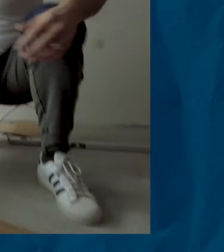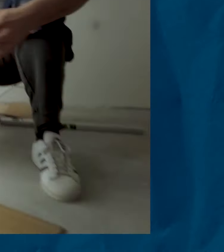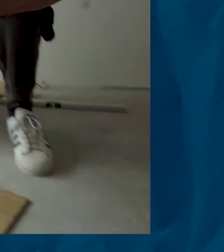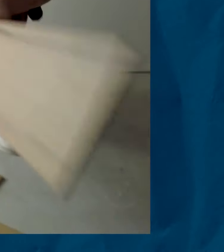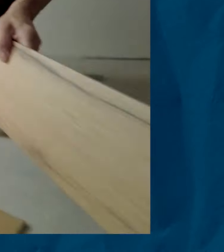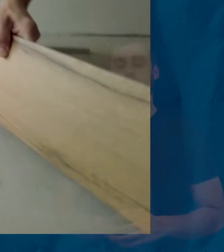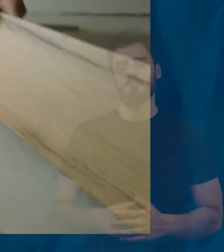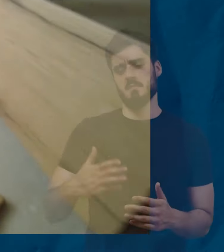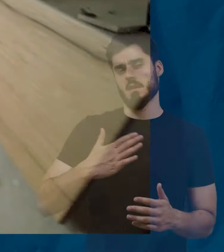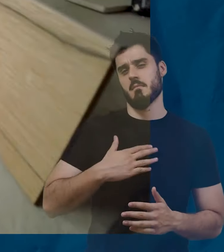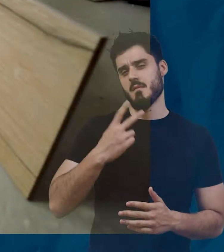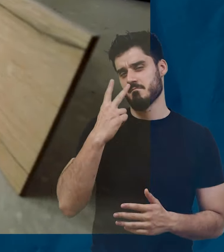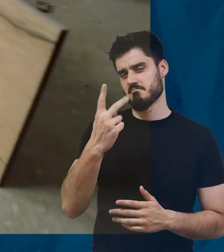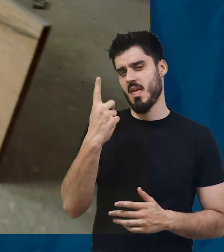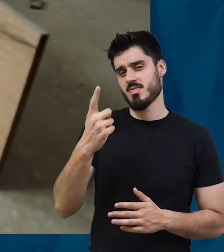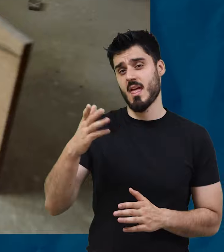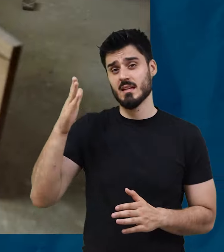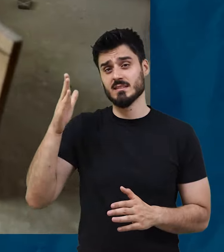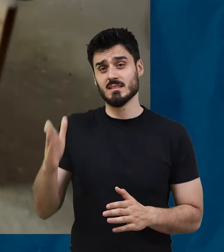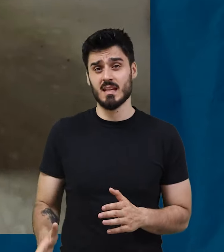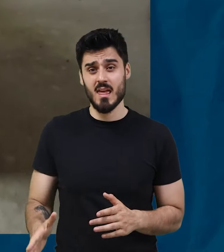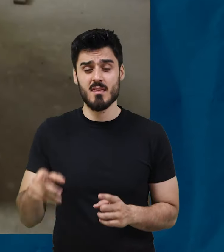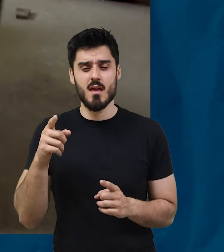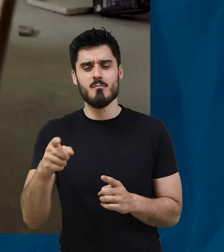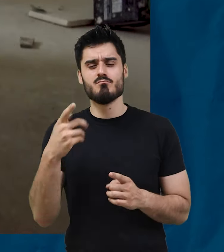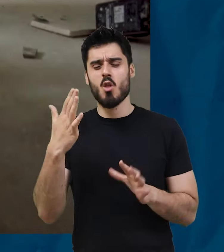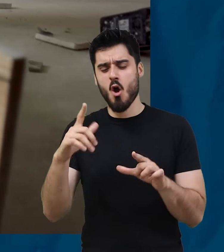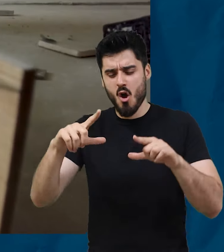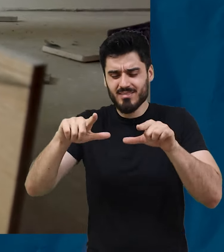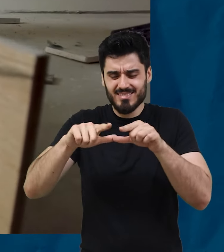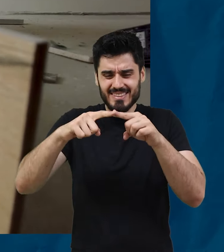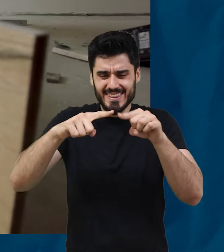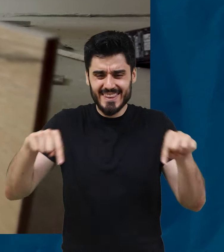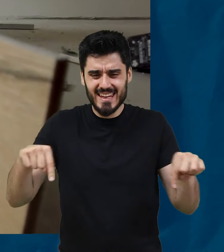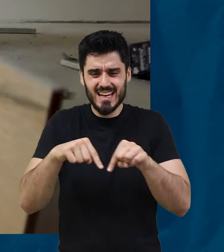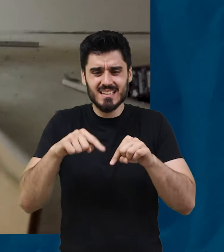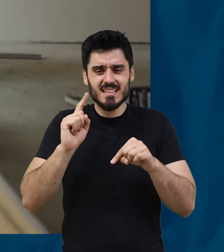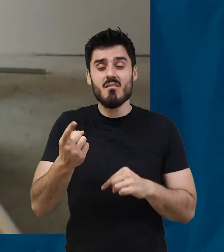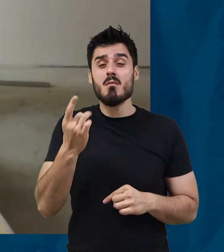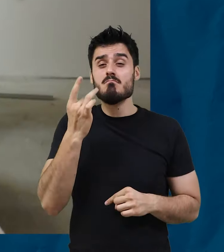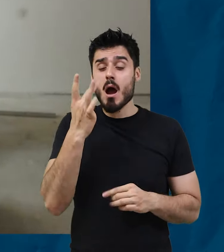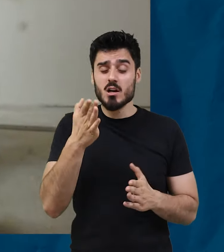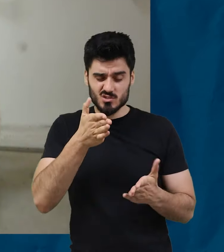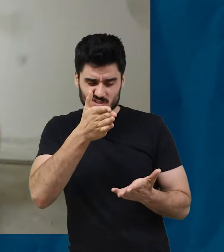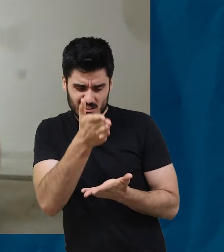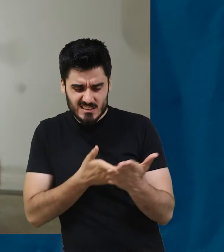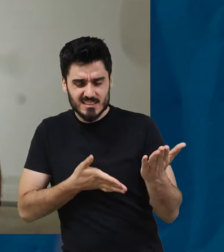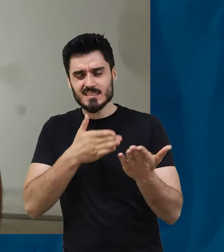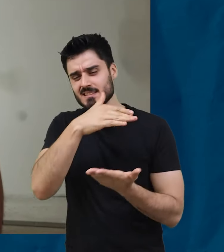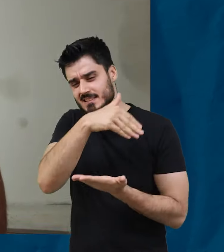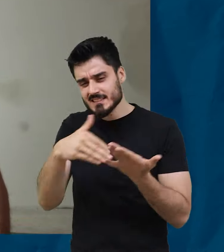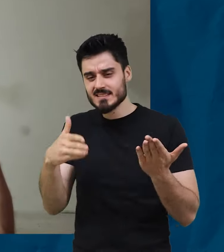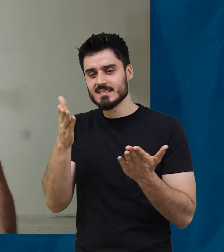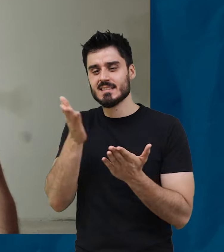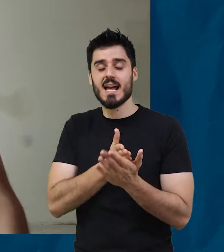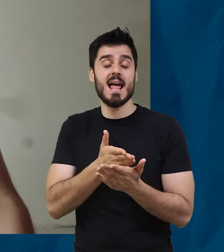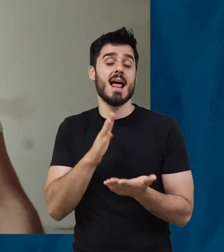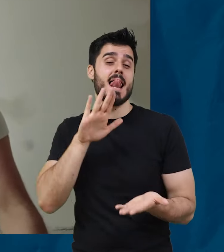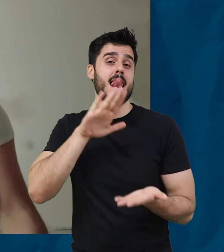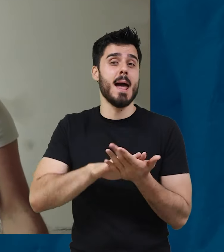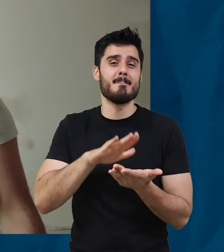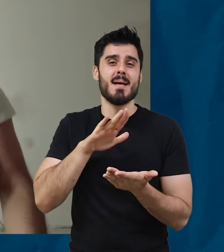Ако си представим, че ето тук имаме една стена, то представете си колко много триъгълничета ще трябва майстора да среже и да ги залепи.